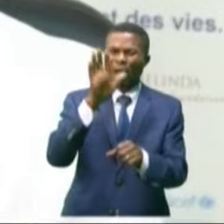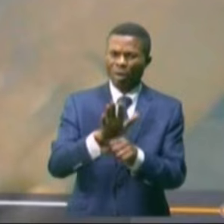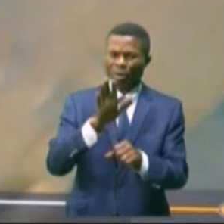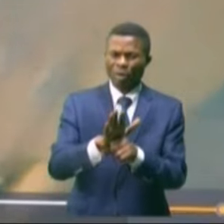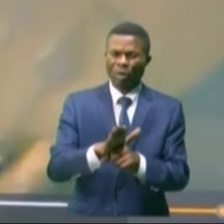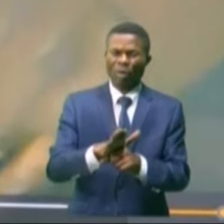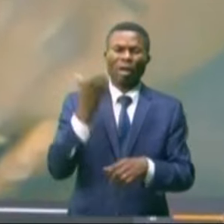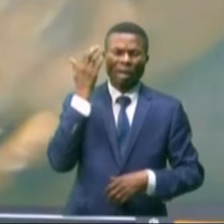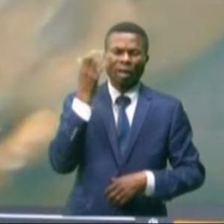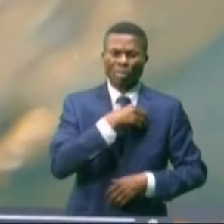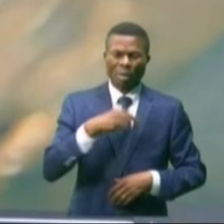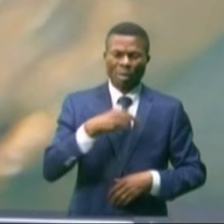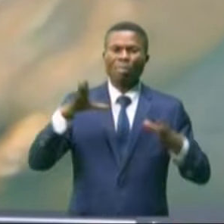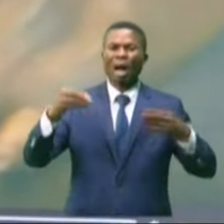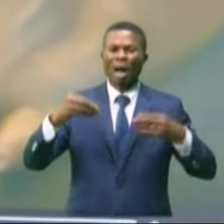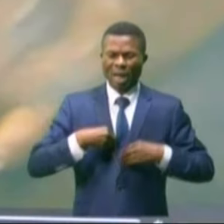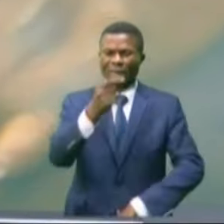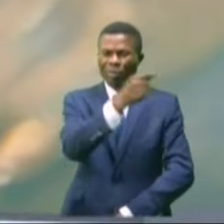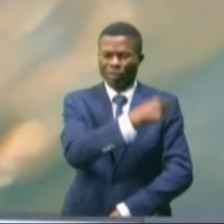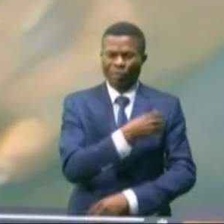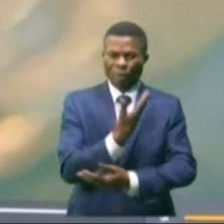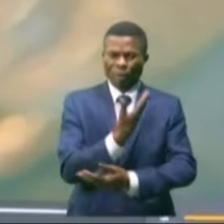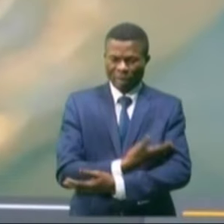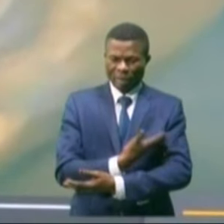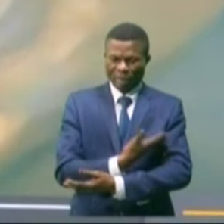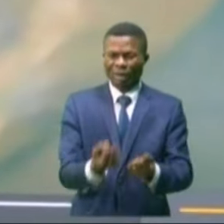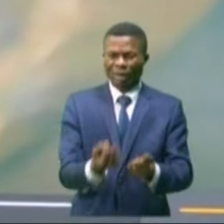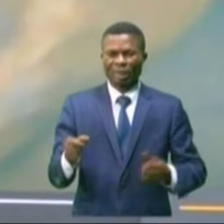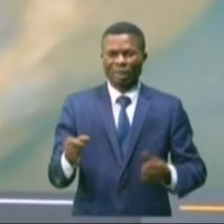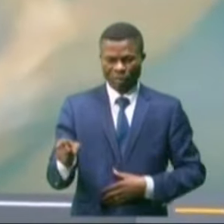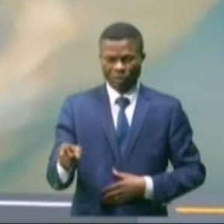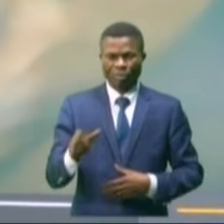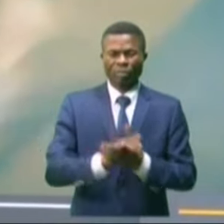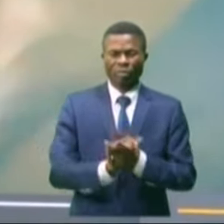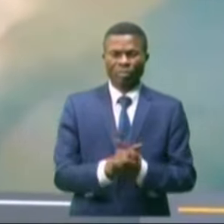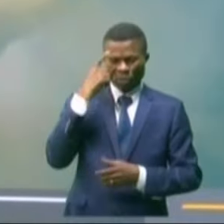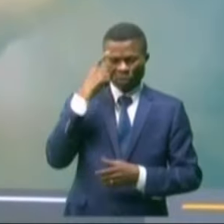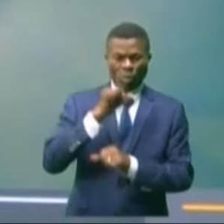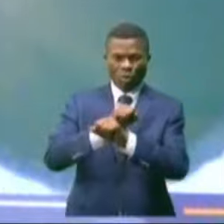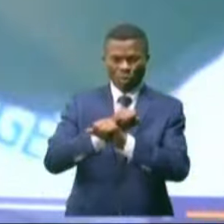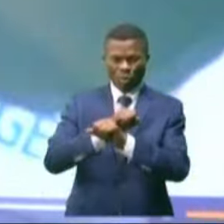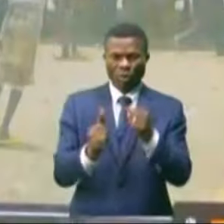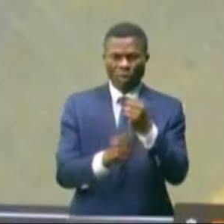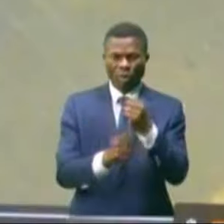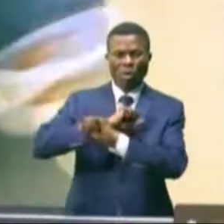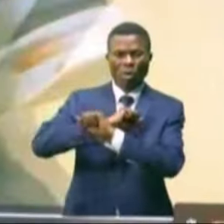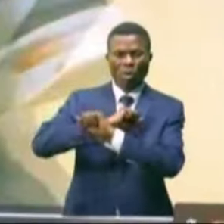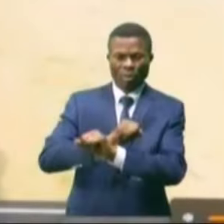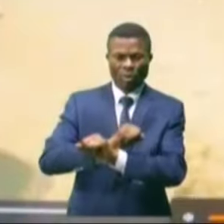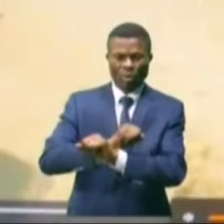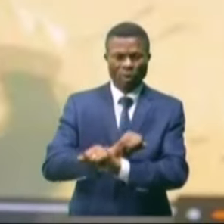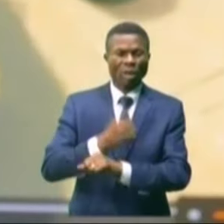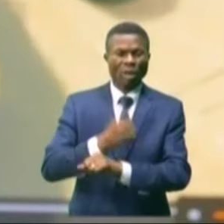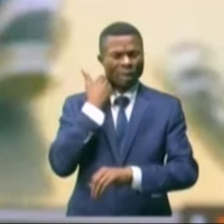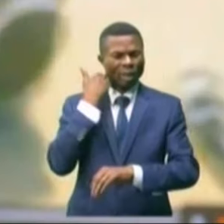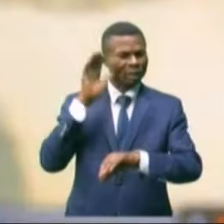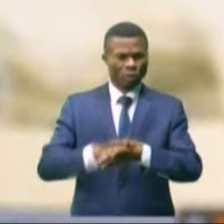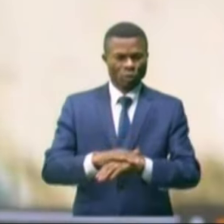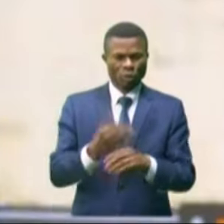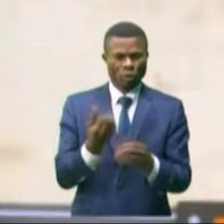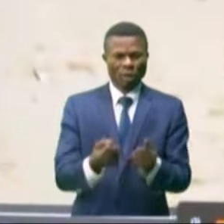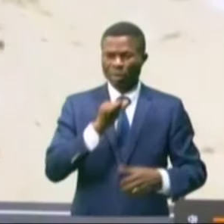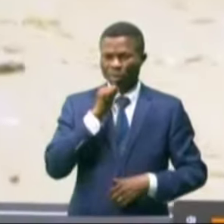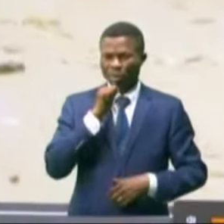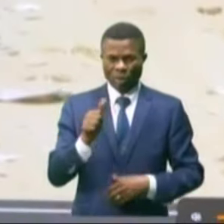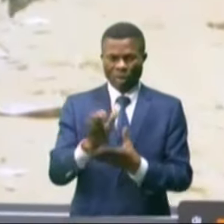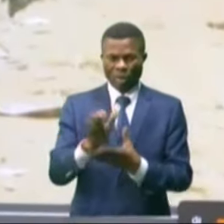parents vaccinent leurs enfants. C'est pour augmenter leur immunité, pour barrer la route à la circulation du virus